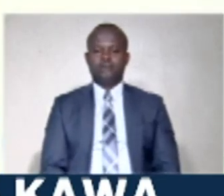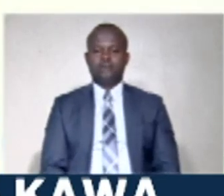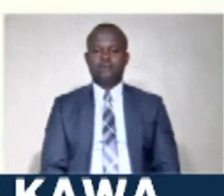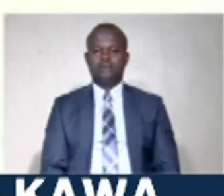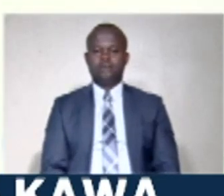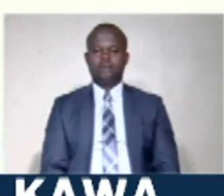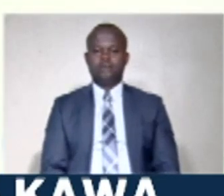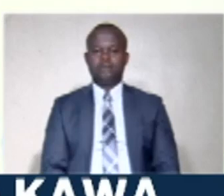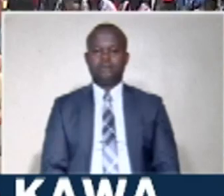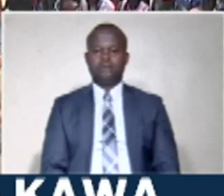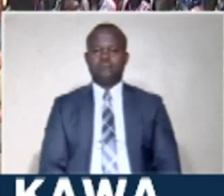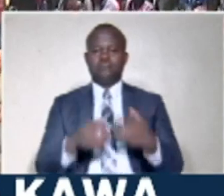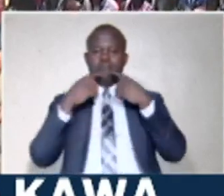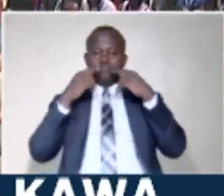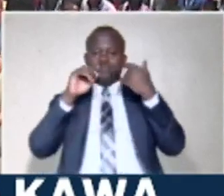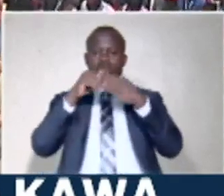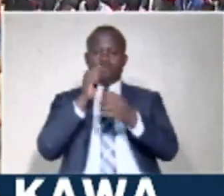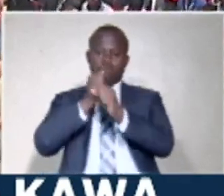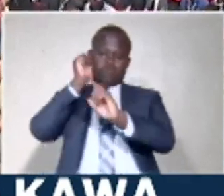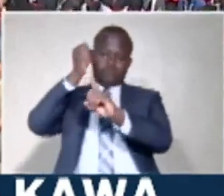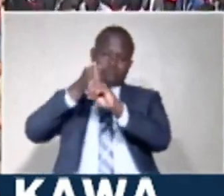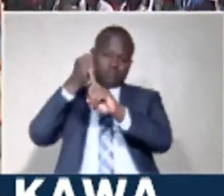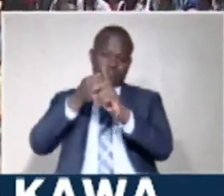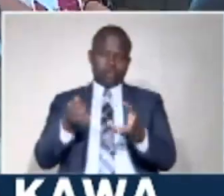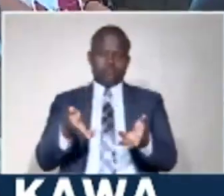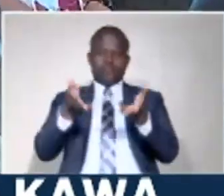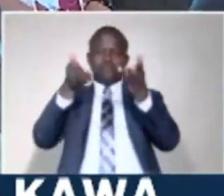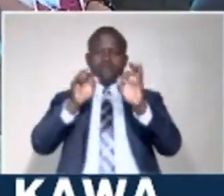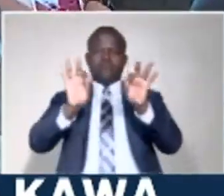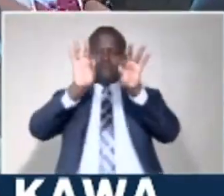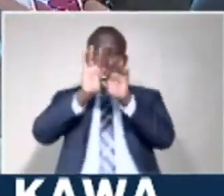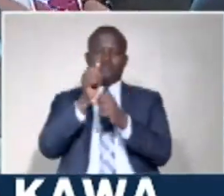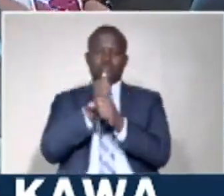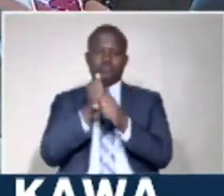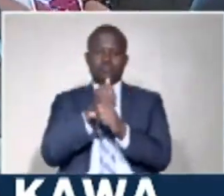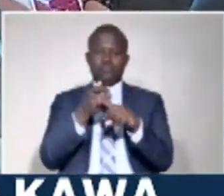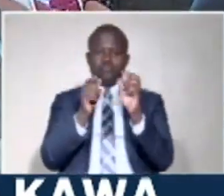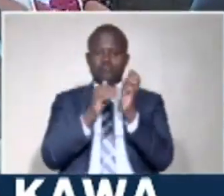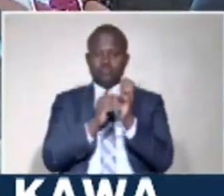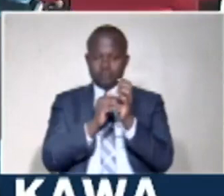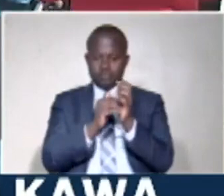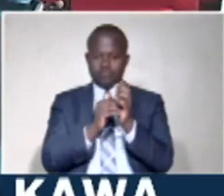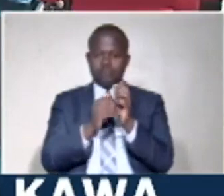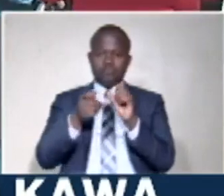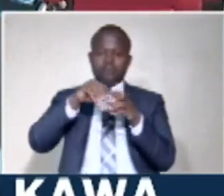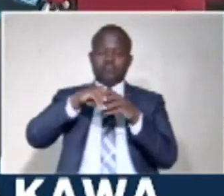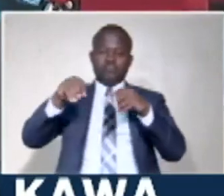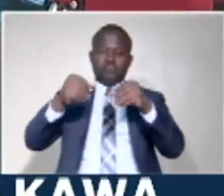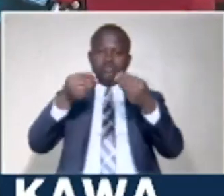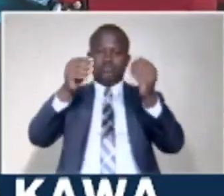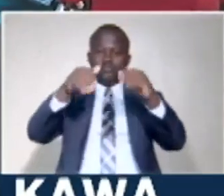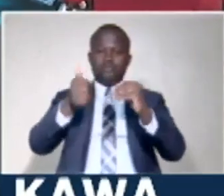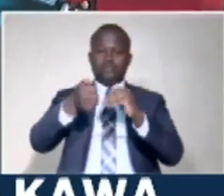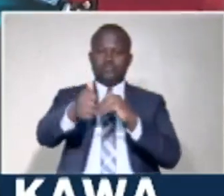to pay. Aba bavuga ko barimo gukora ubuvugizi ku kuzamura igiciro cy'ikawa ku isoko mpuzamahanga no kongera igiciro cy'ifumbire ihabwa abahinzi